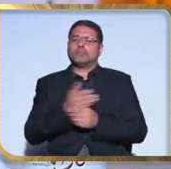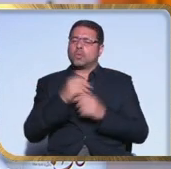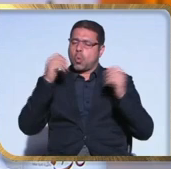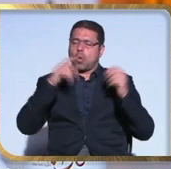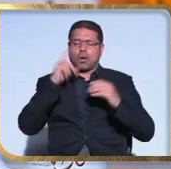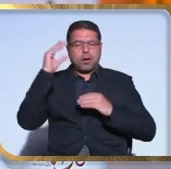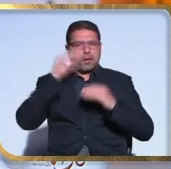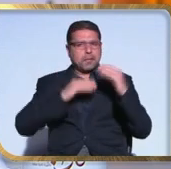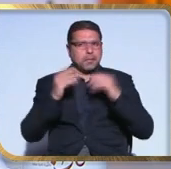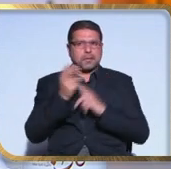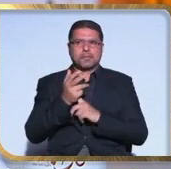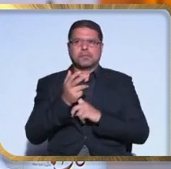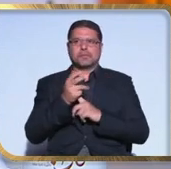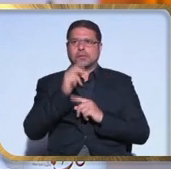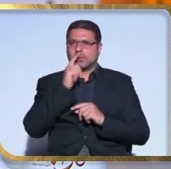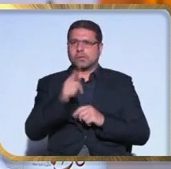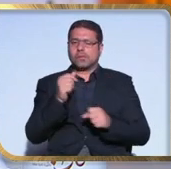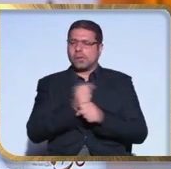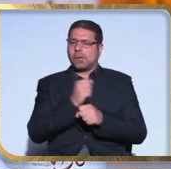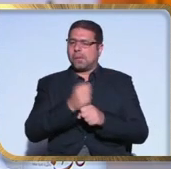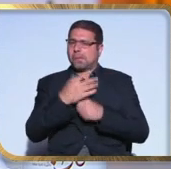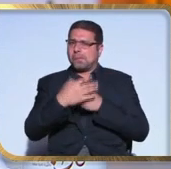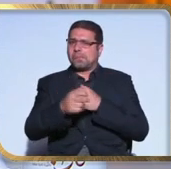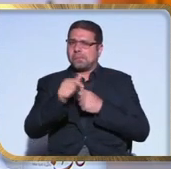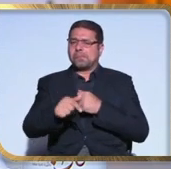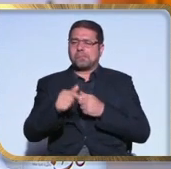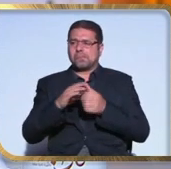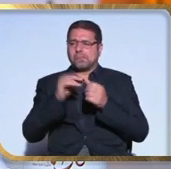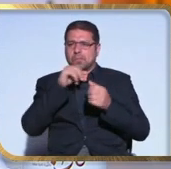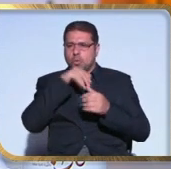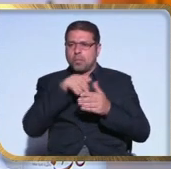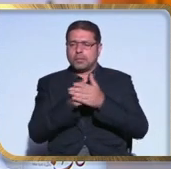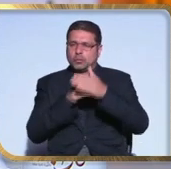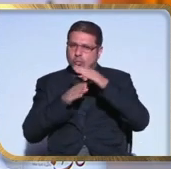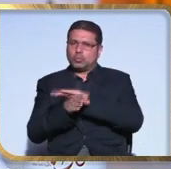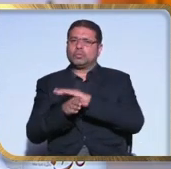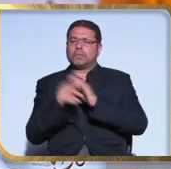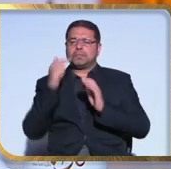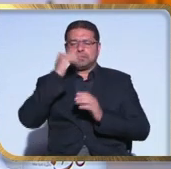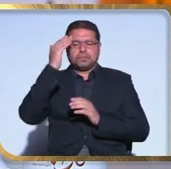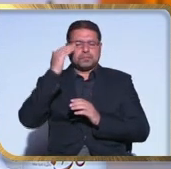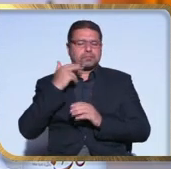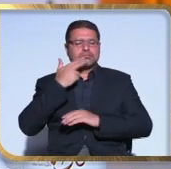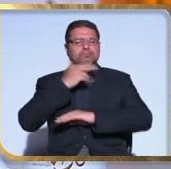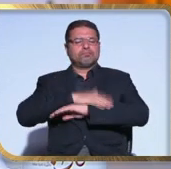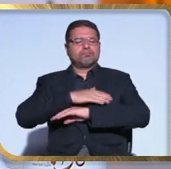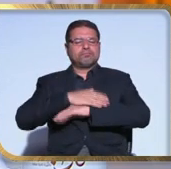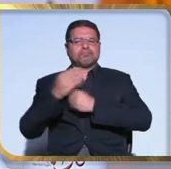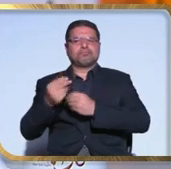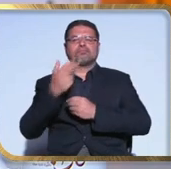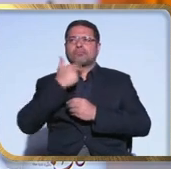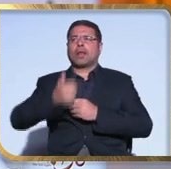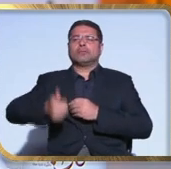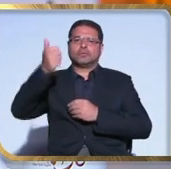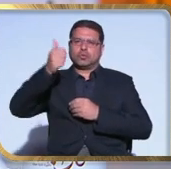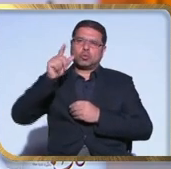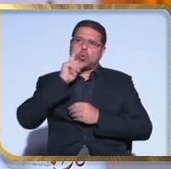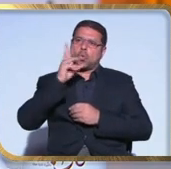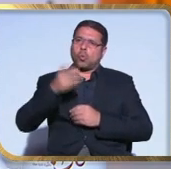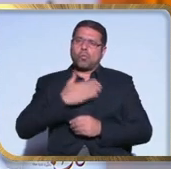الحكمه الذي ينبع من حجرات هؤلاء السيدات الكريمات الفضليات